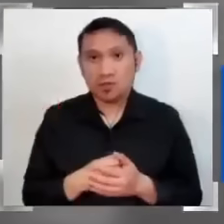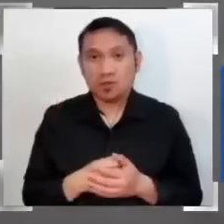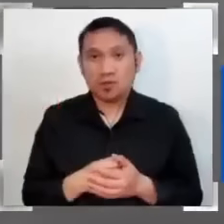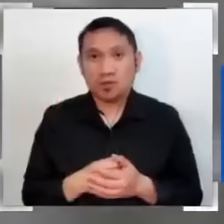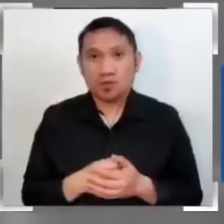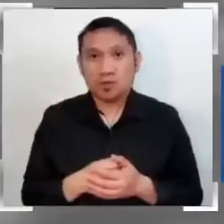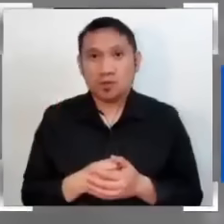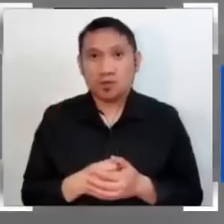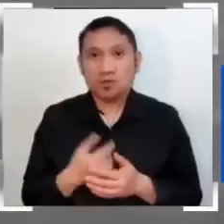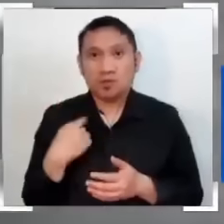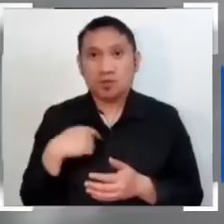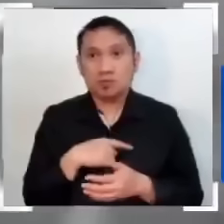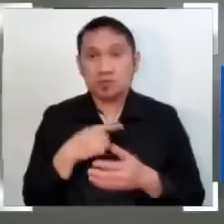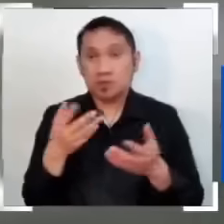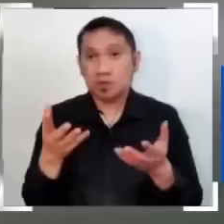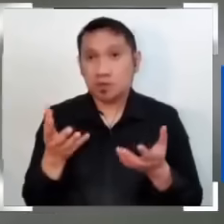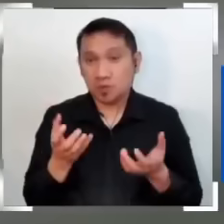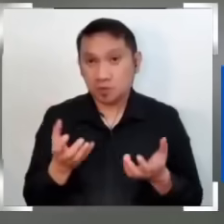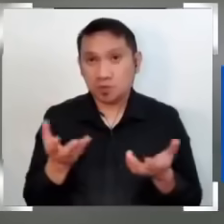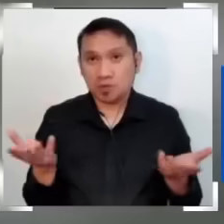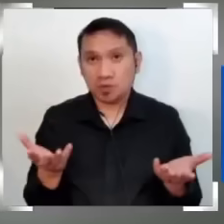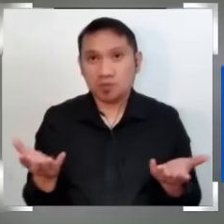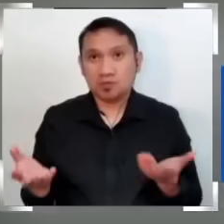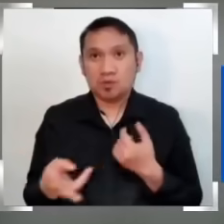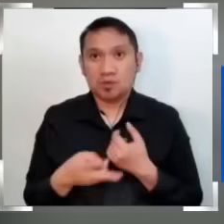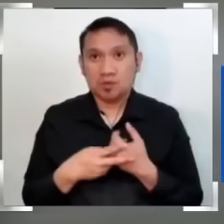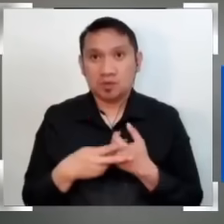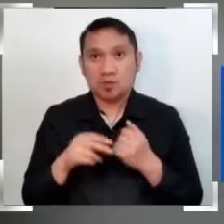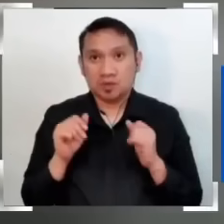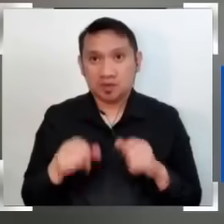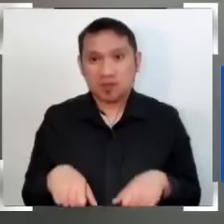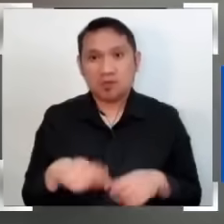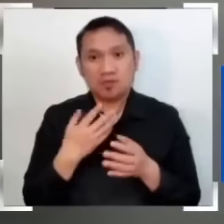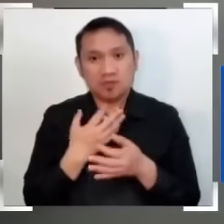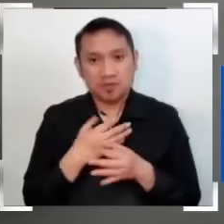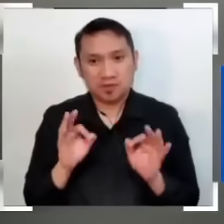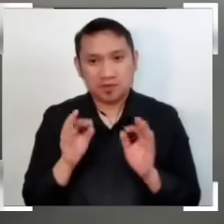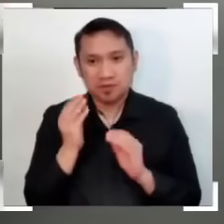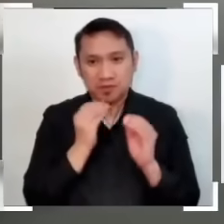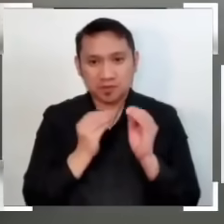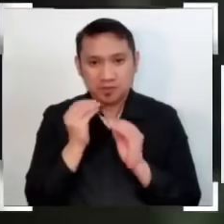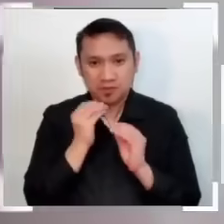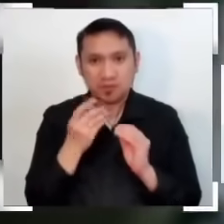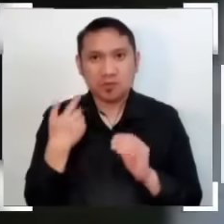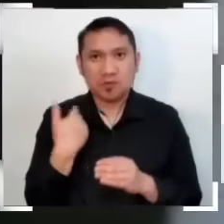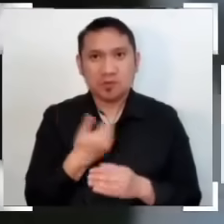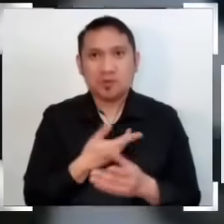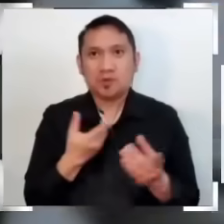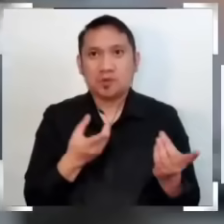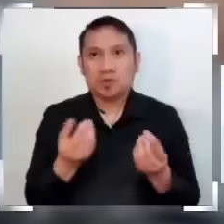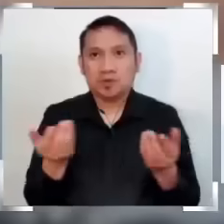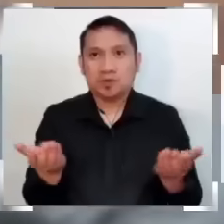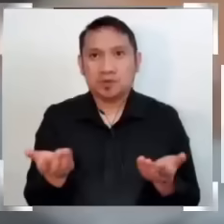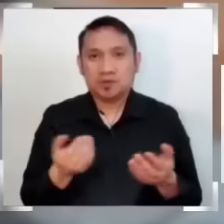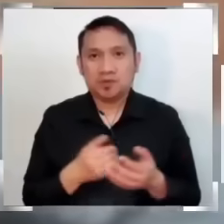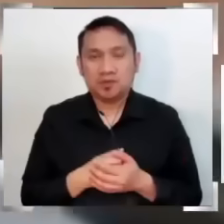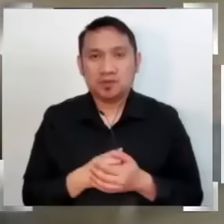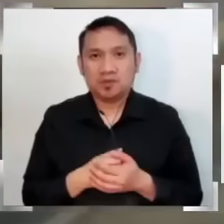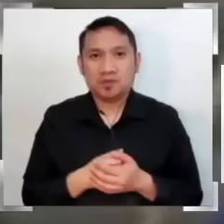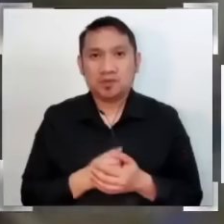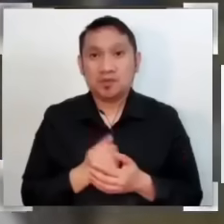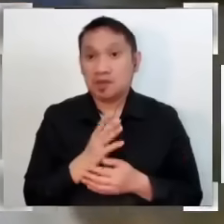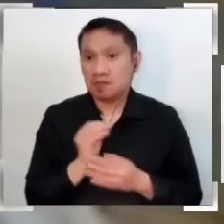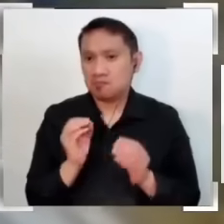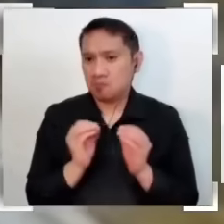gusto lang na po namin makapag ipon para makalibre ng ulam sa araw-araw ay ganito pong ginagawa namin. And wait, there's